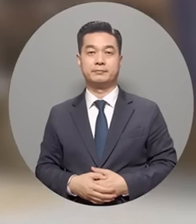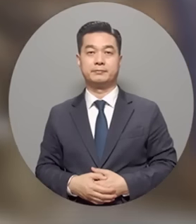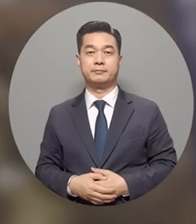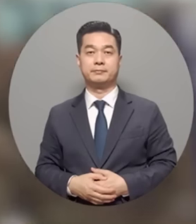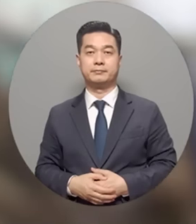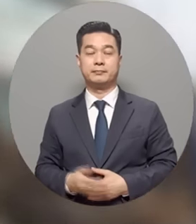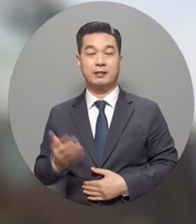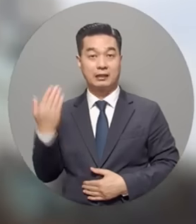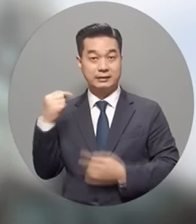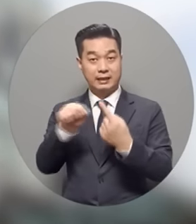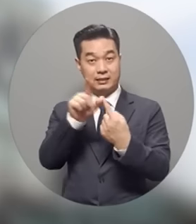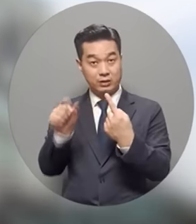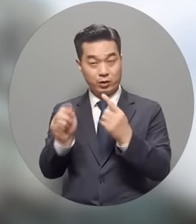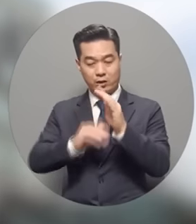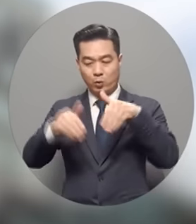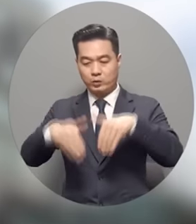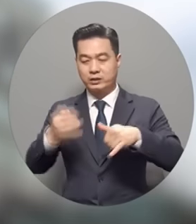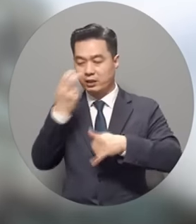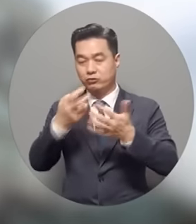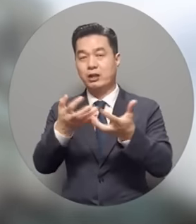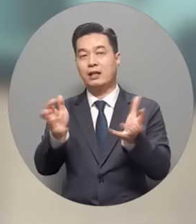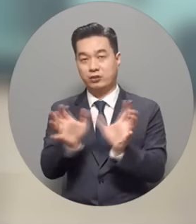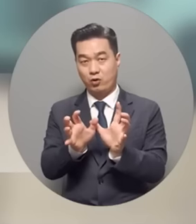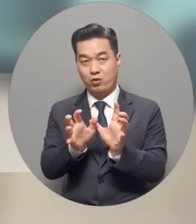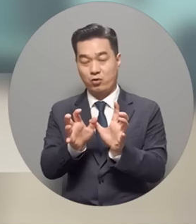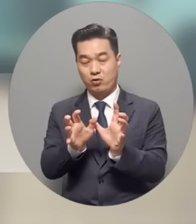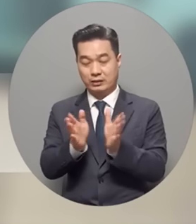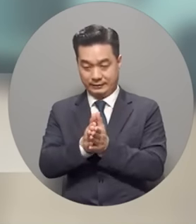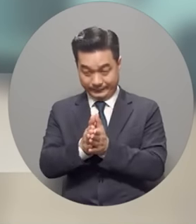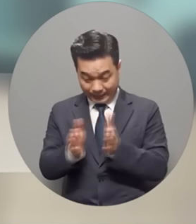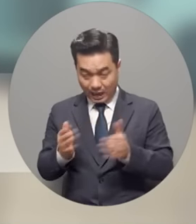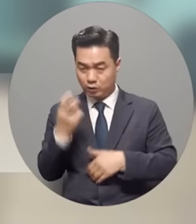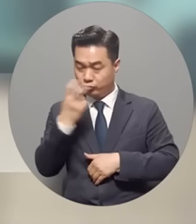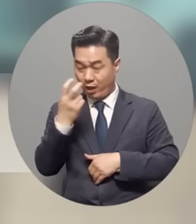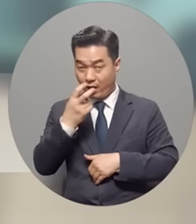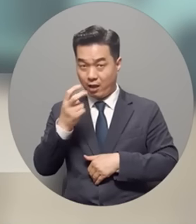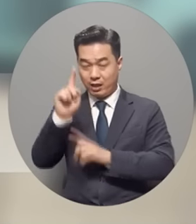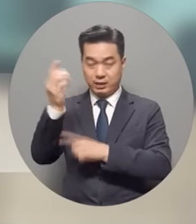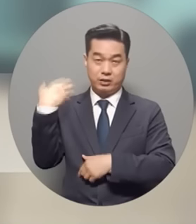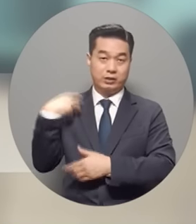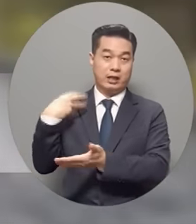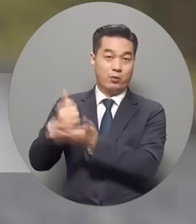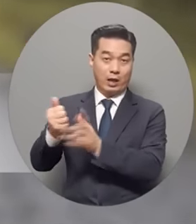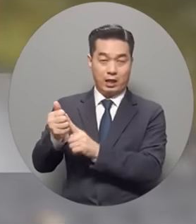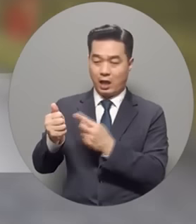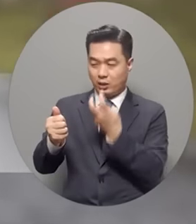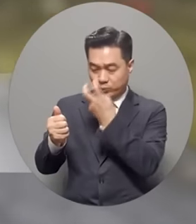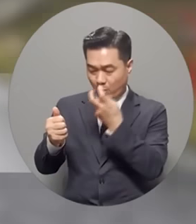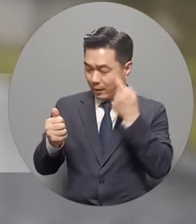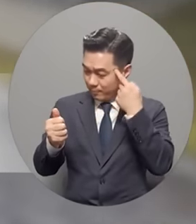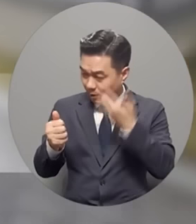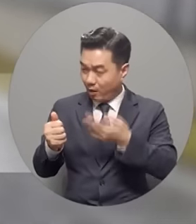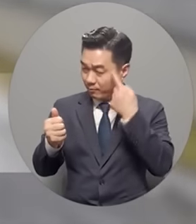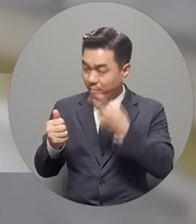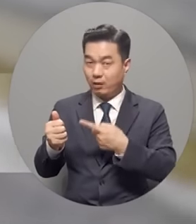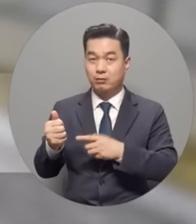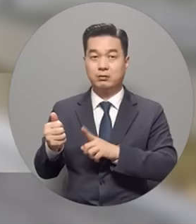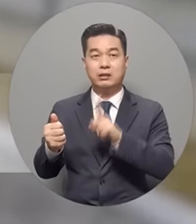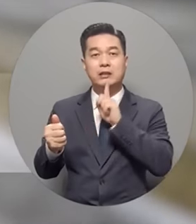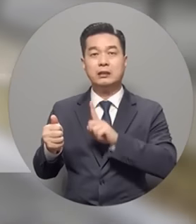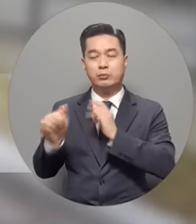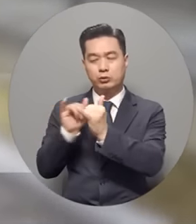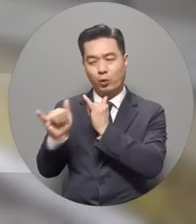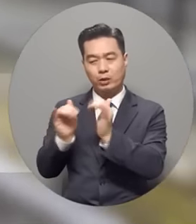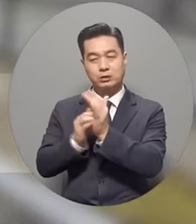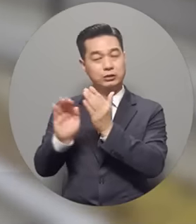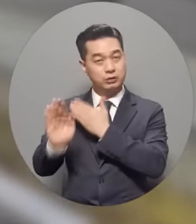지난 1월 공수처 수사가 본격화된 뒤 MBC는 수차례 이종섭 전 장관에게 취재를 요청했지만 1분 남짓 한 차례 통화 뒤 이